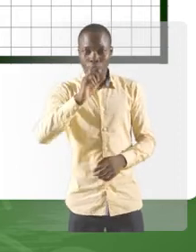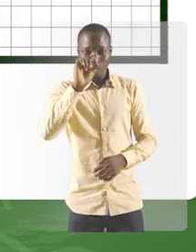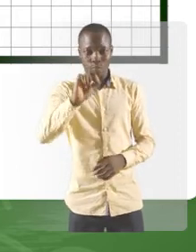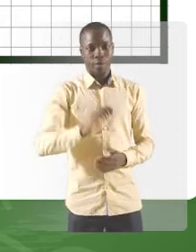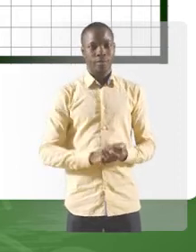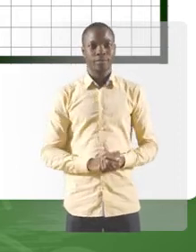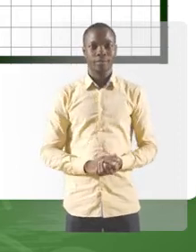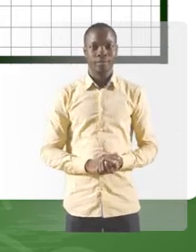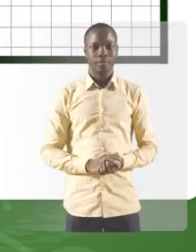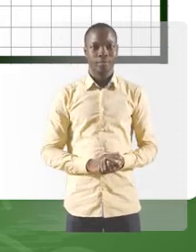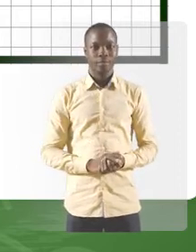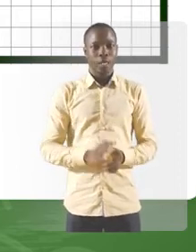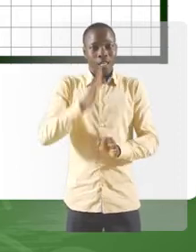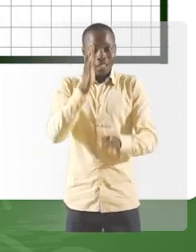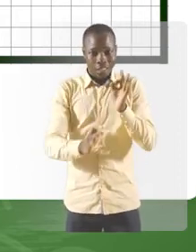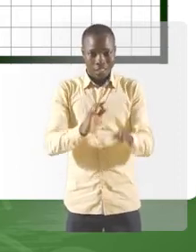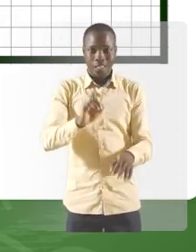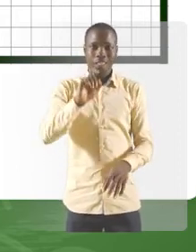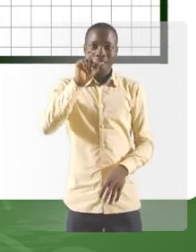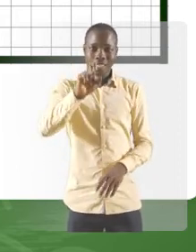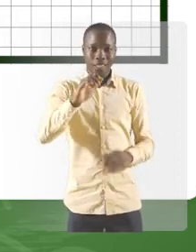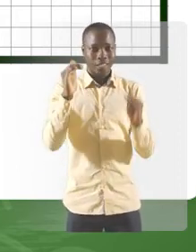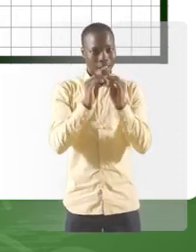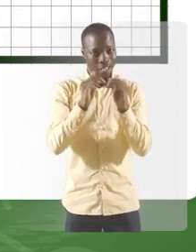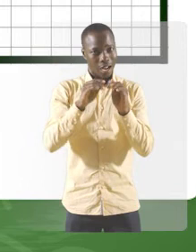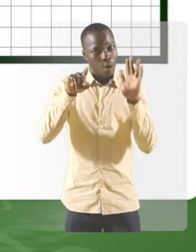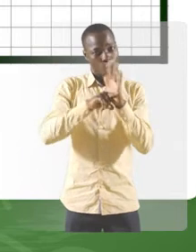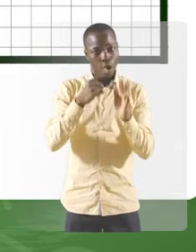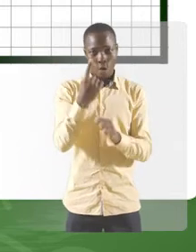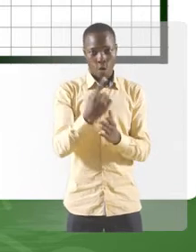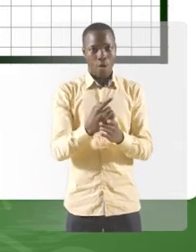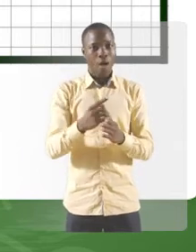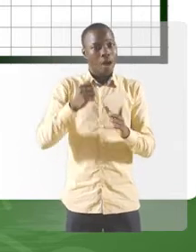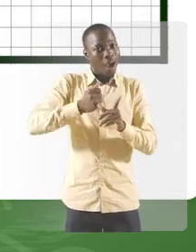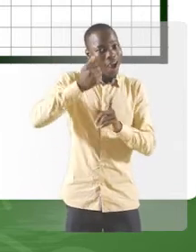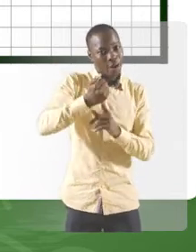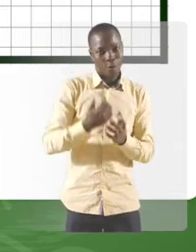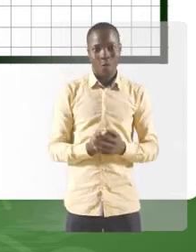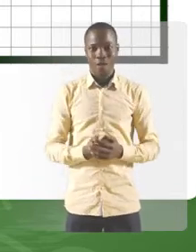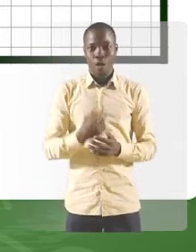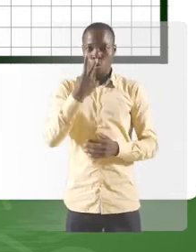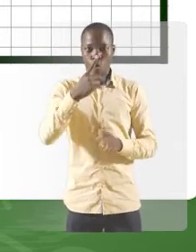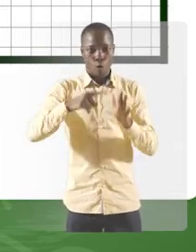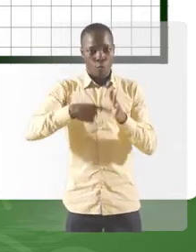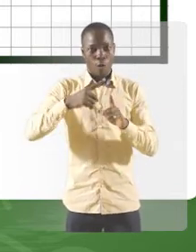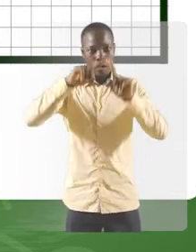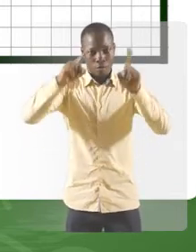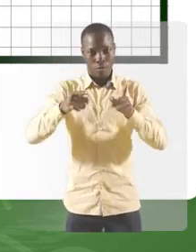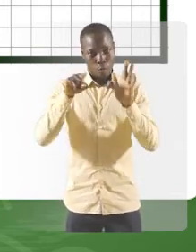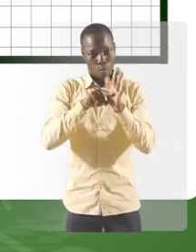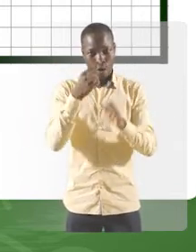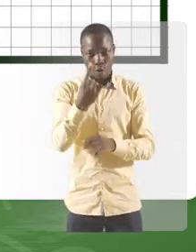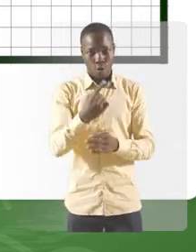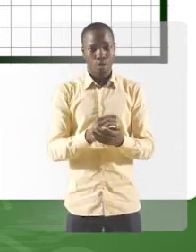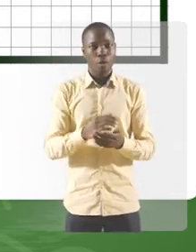point. Si x égale à moins 1, alors 2 fois moins